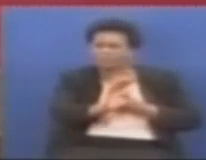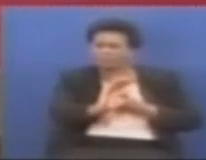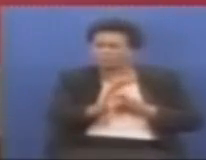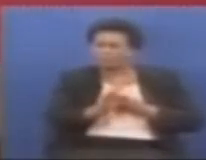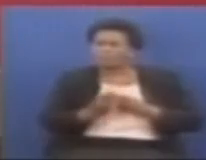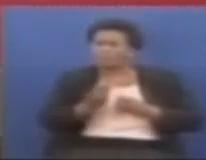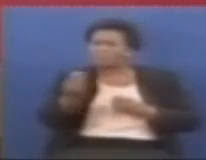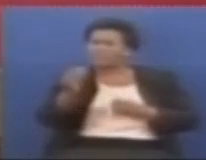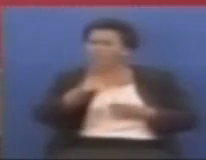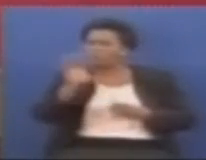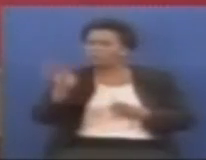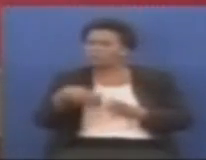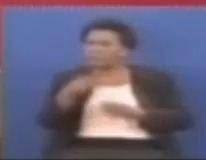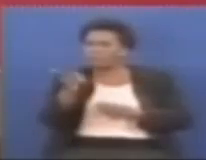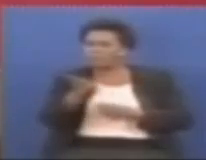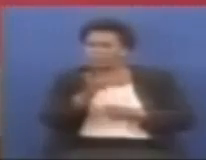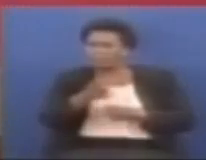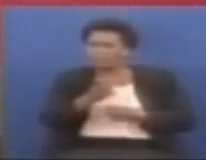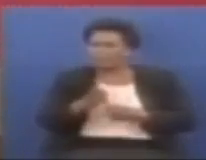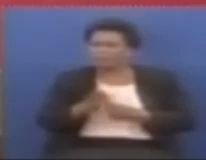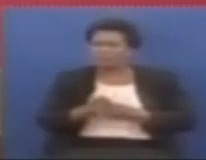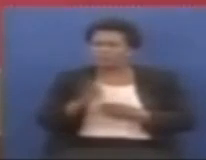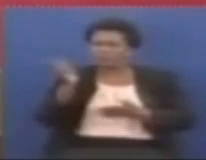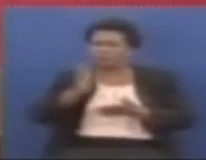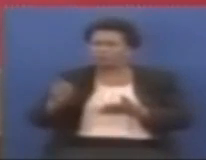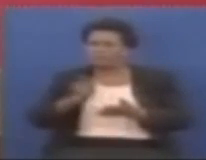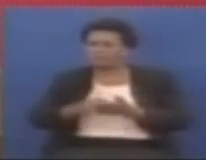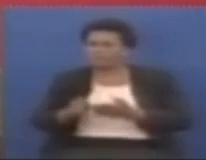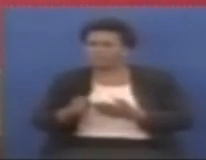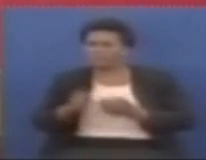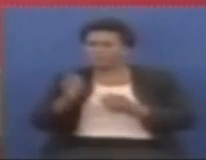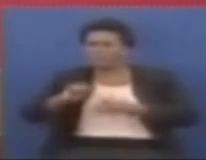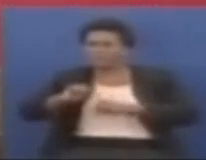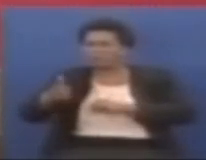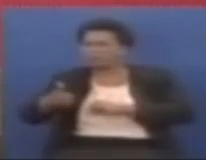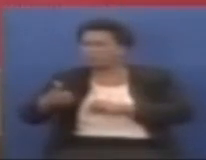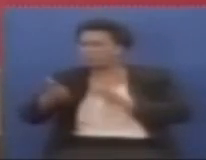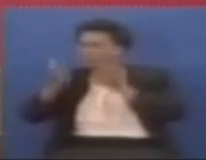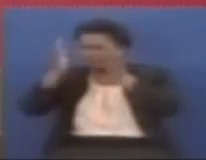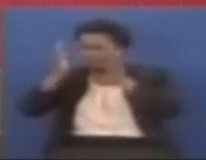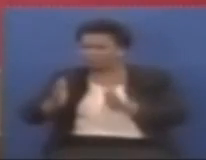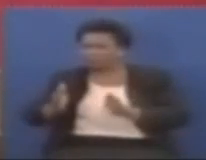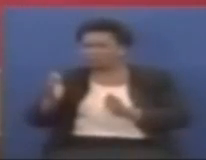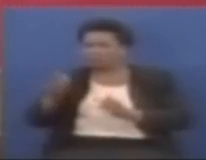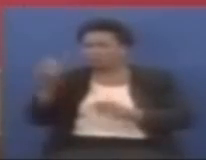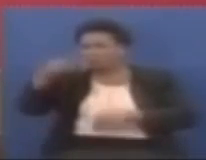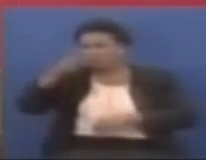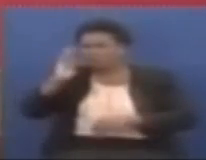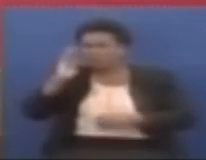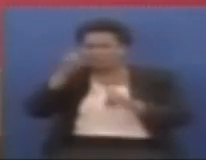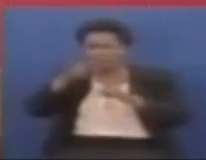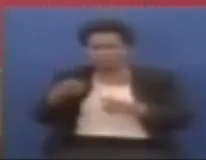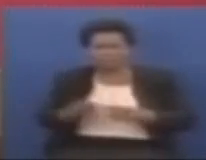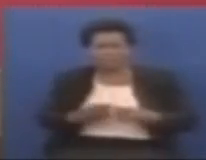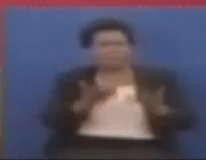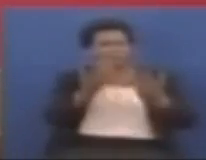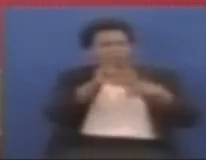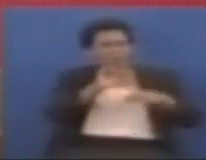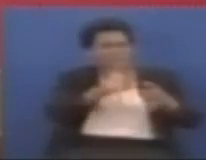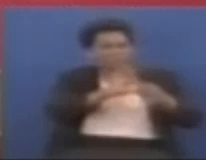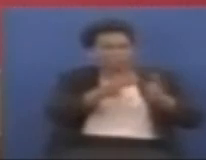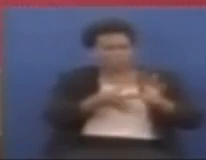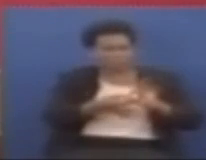na B kama ifuatavyo. Mheshimiwa Spika, kutokana na mabadiliko ya sheria ya ofisi